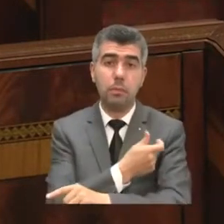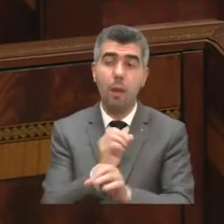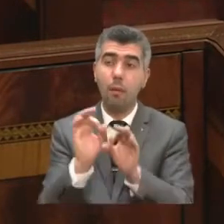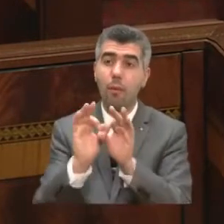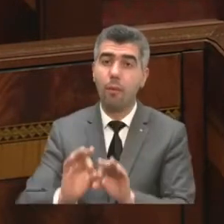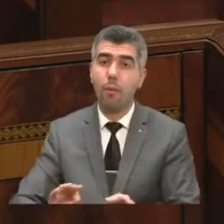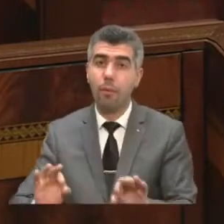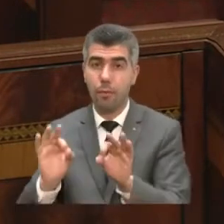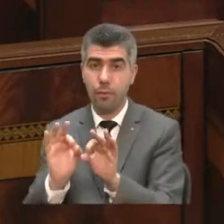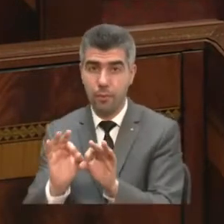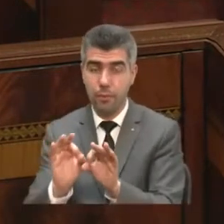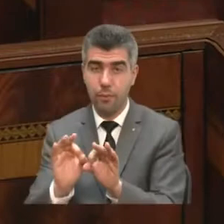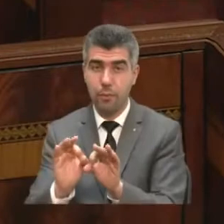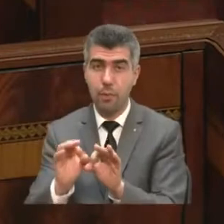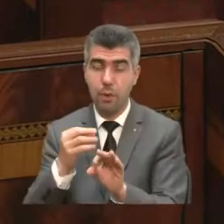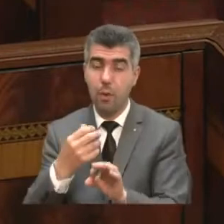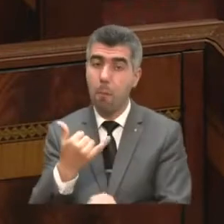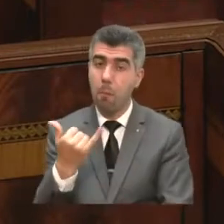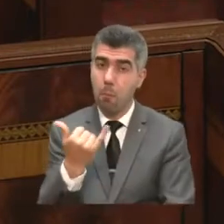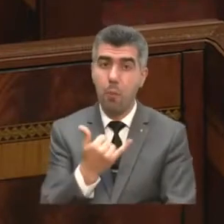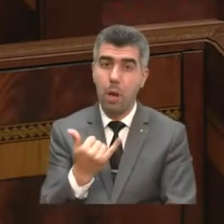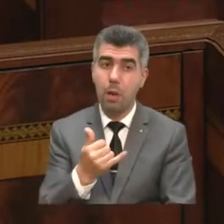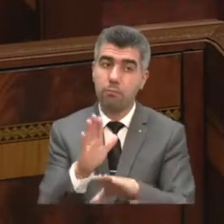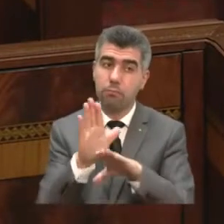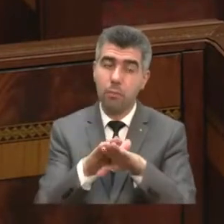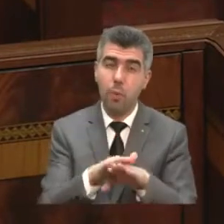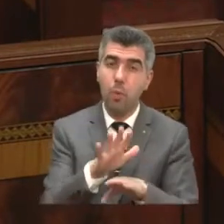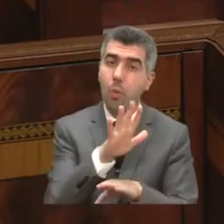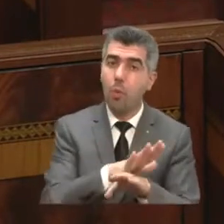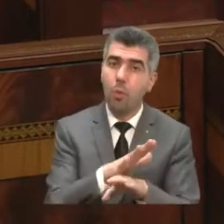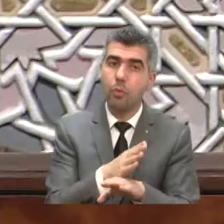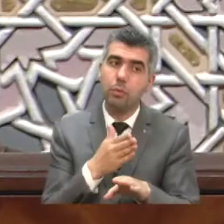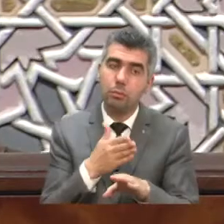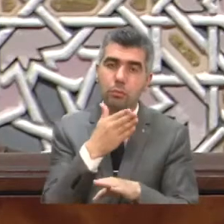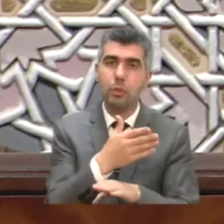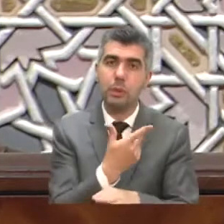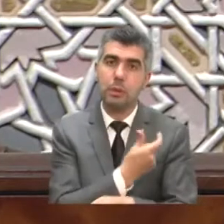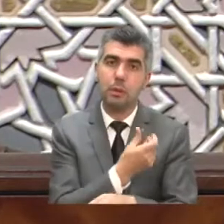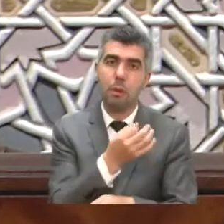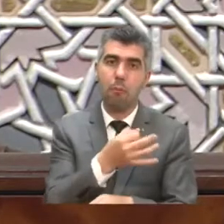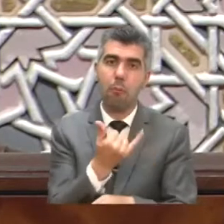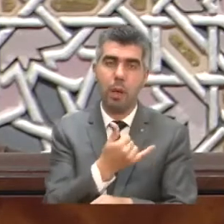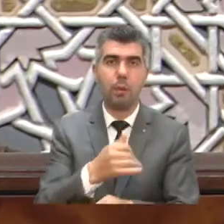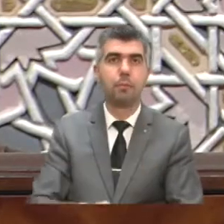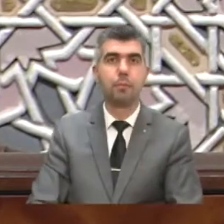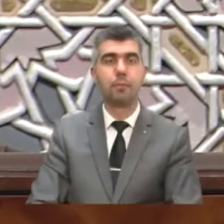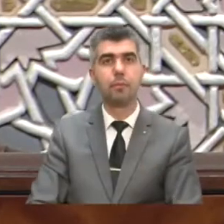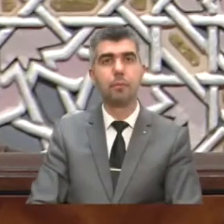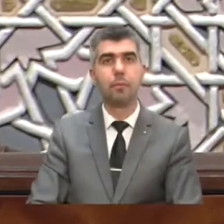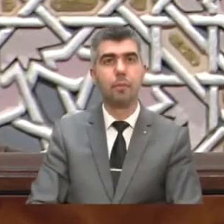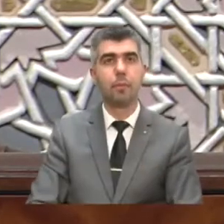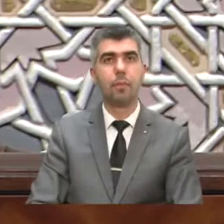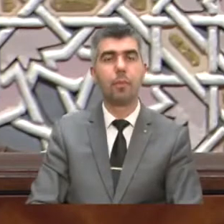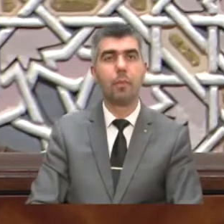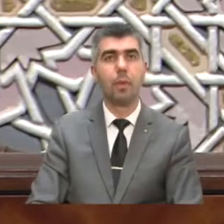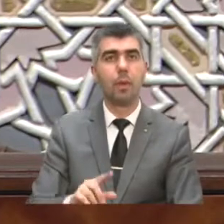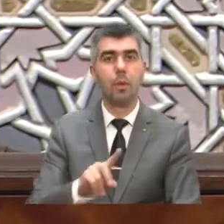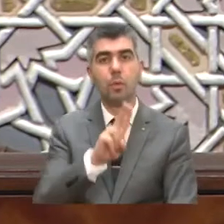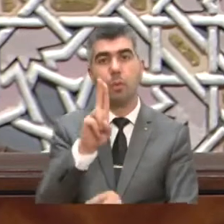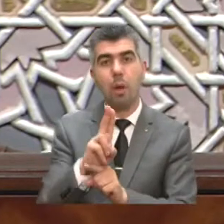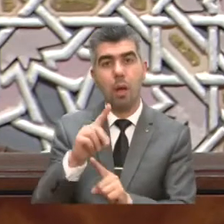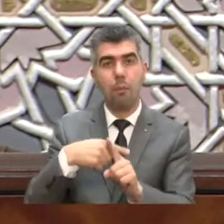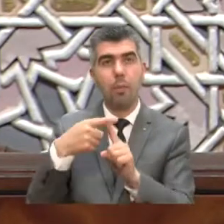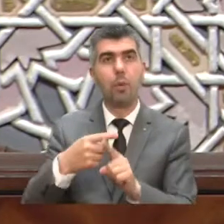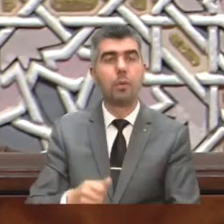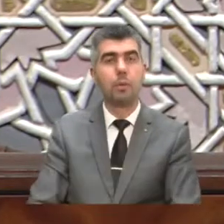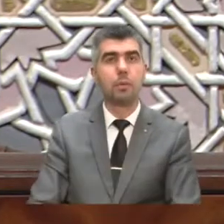19. كنلتمس منكم القيام باللازم في هذا الباب. شكرا. شكرا. هل هناك تعقيبات اضافيه